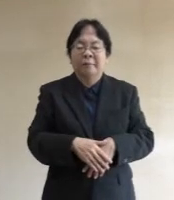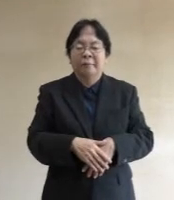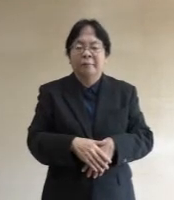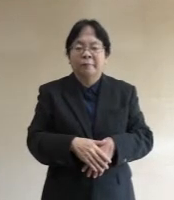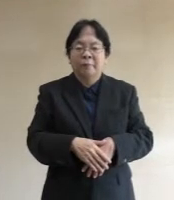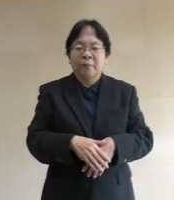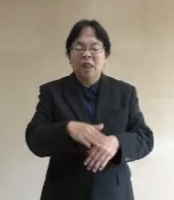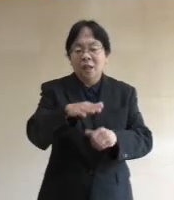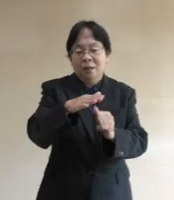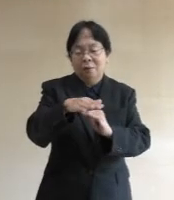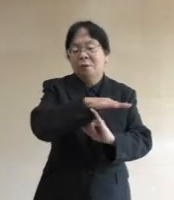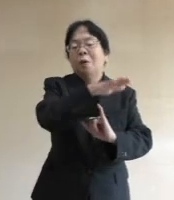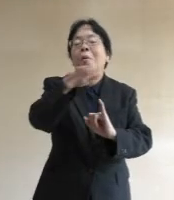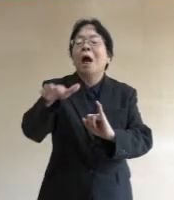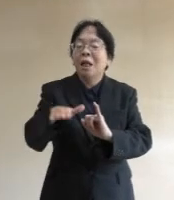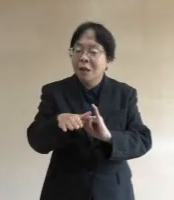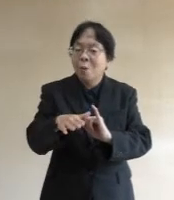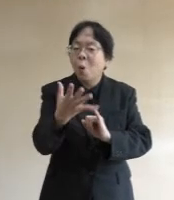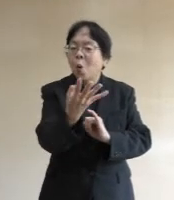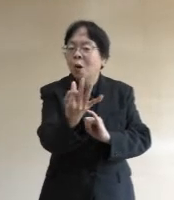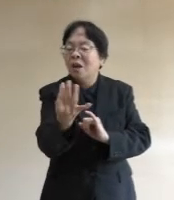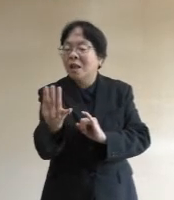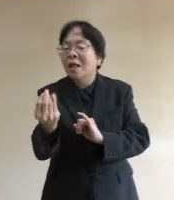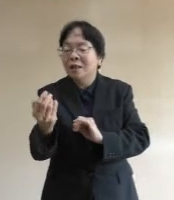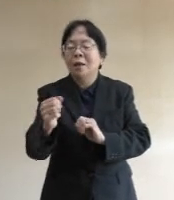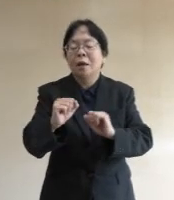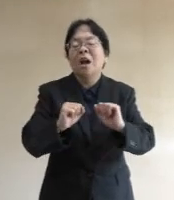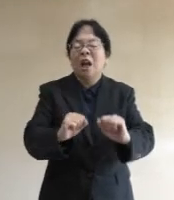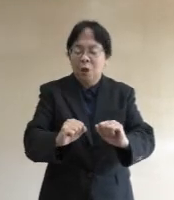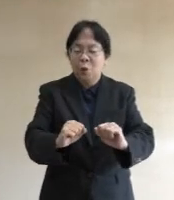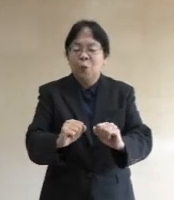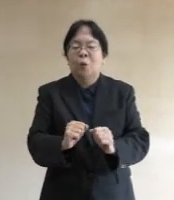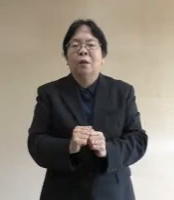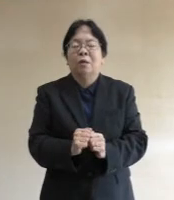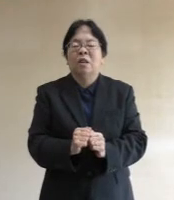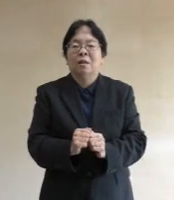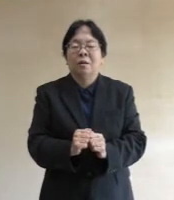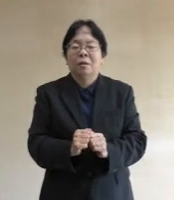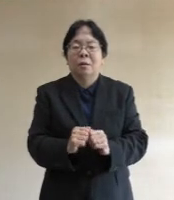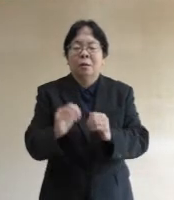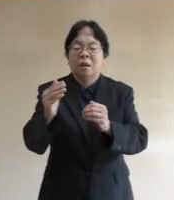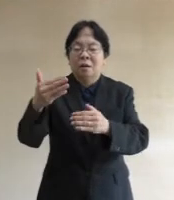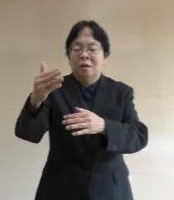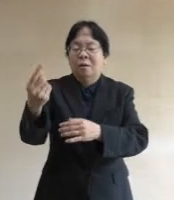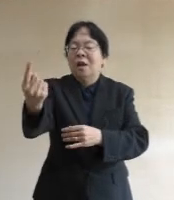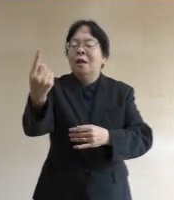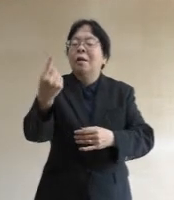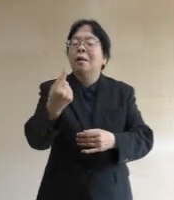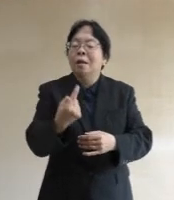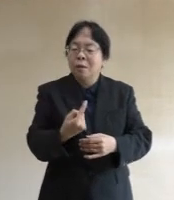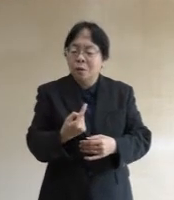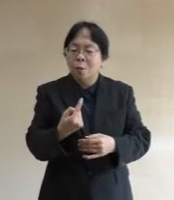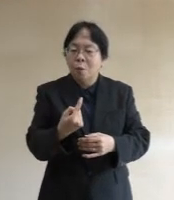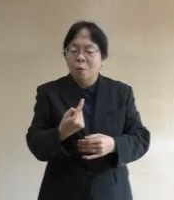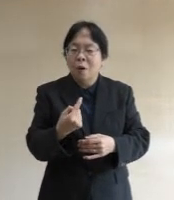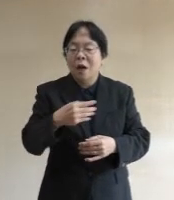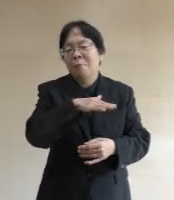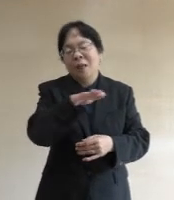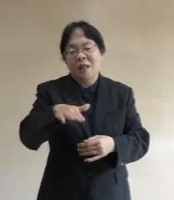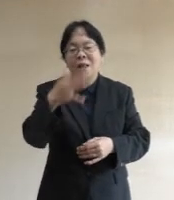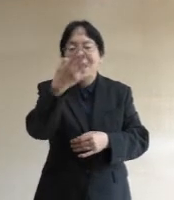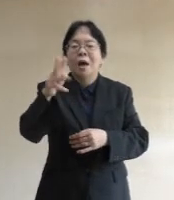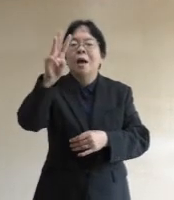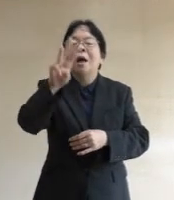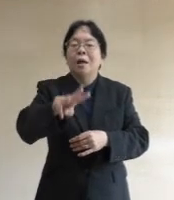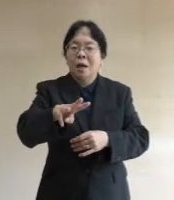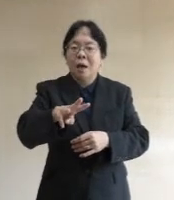し、まあ、周りにも何人かいるんですけれども、よそから来たで、まあ、よそから来た人共通しているのは